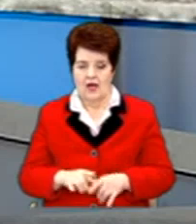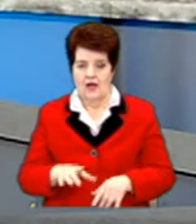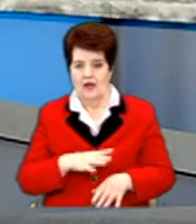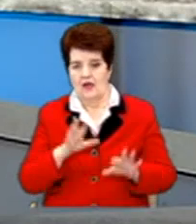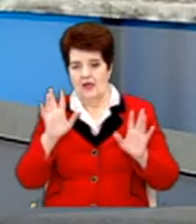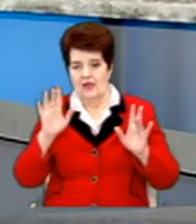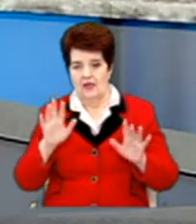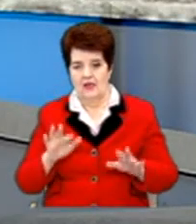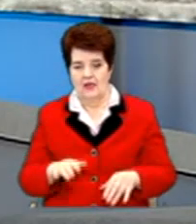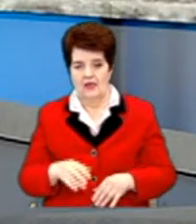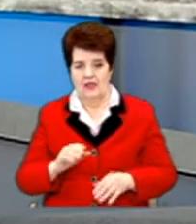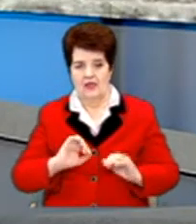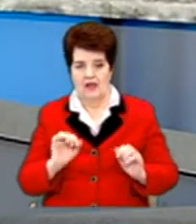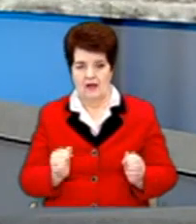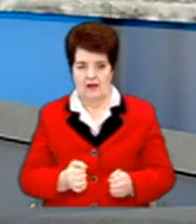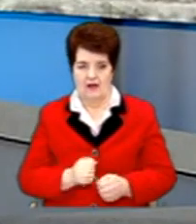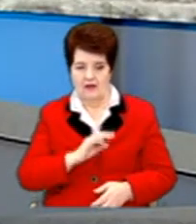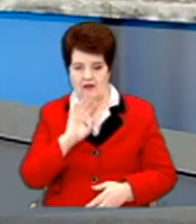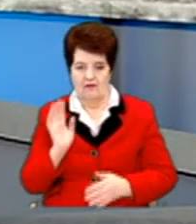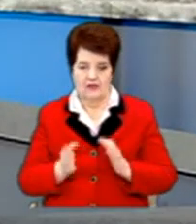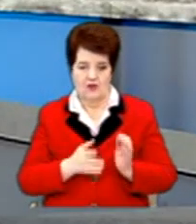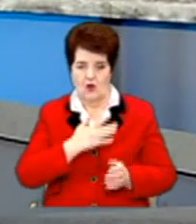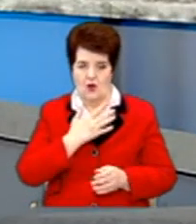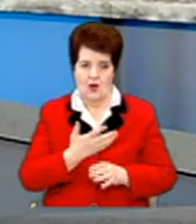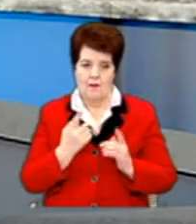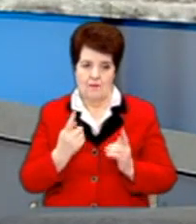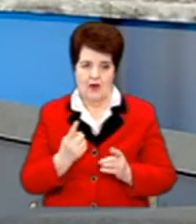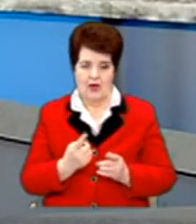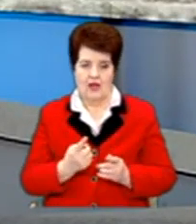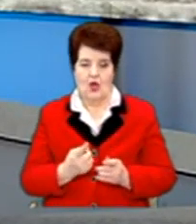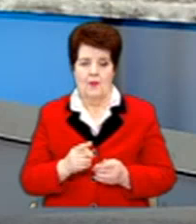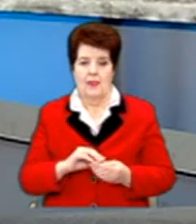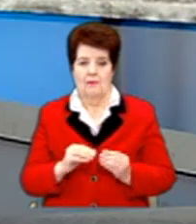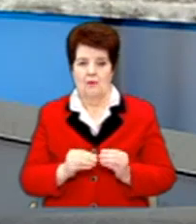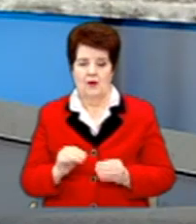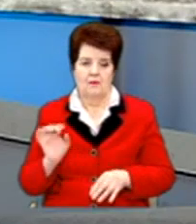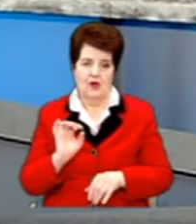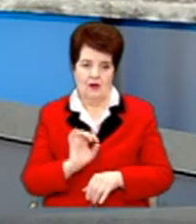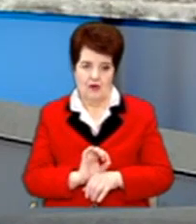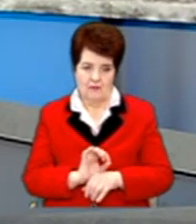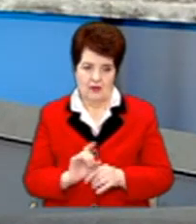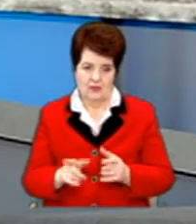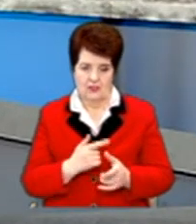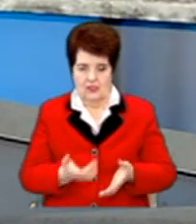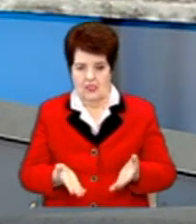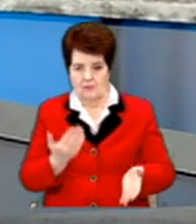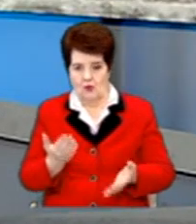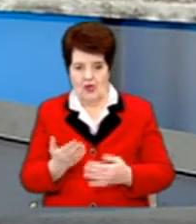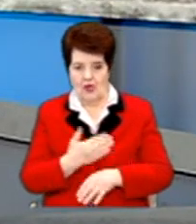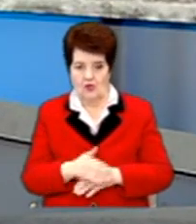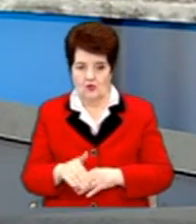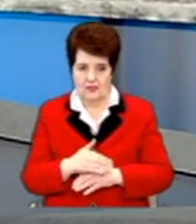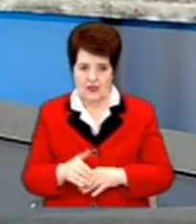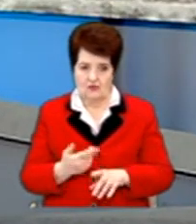dezlănțuit iarna. Cei care au fost surprinși de viscol au avut mari probleme. Au rămas blocați în nămeți sau au trebuit să aștepte deblocarea șoselelor.